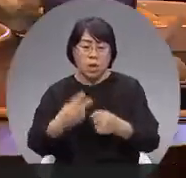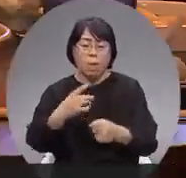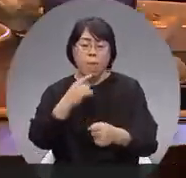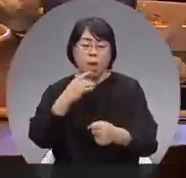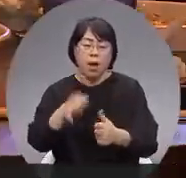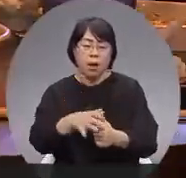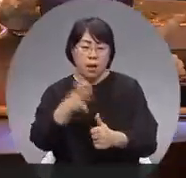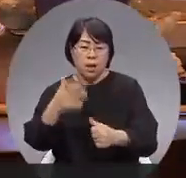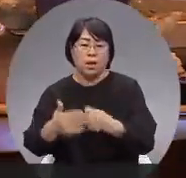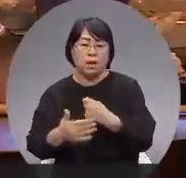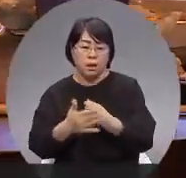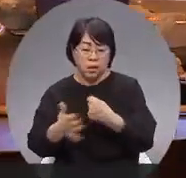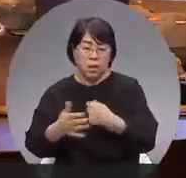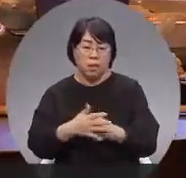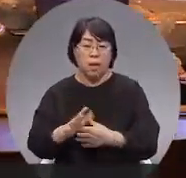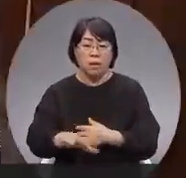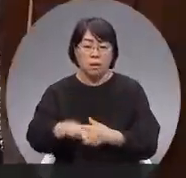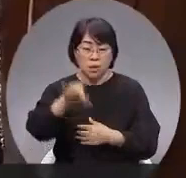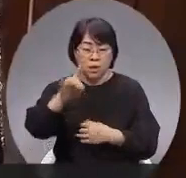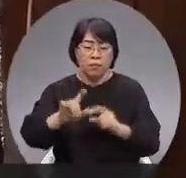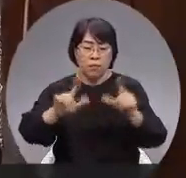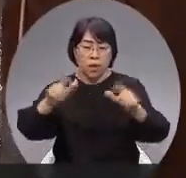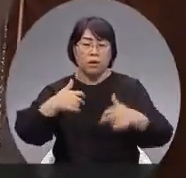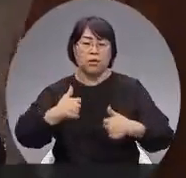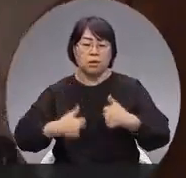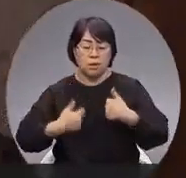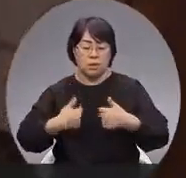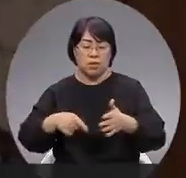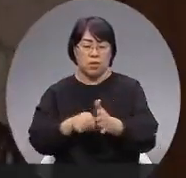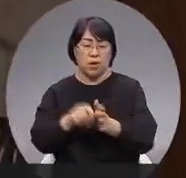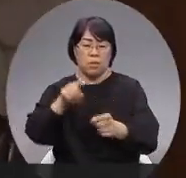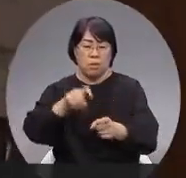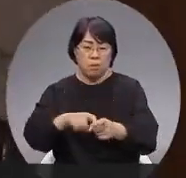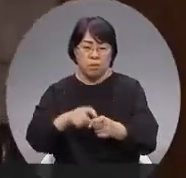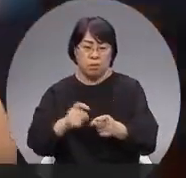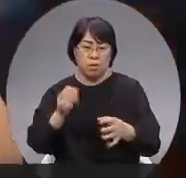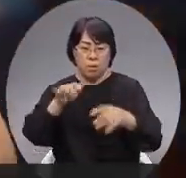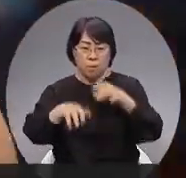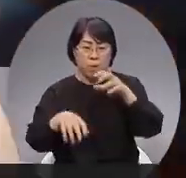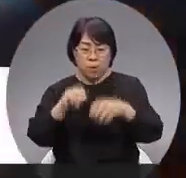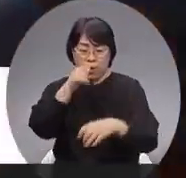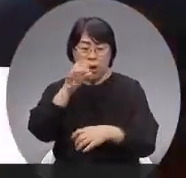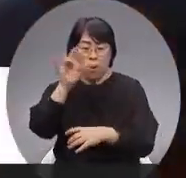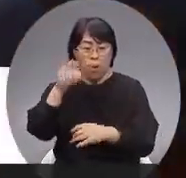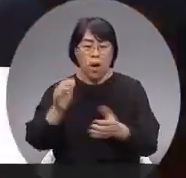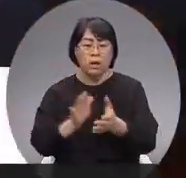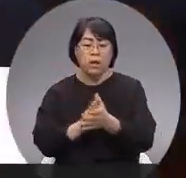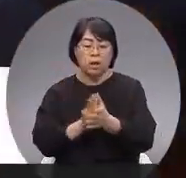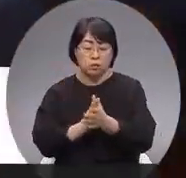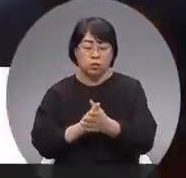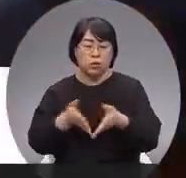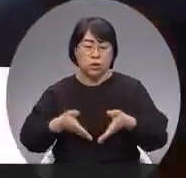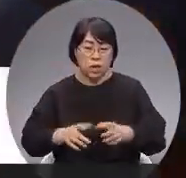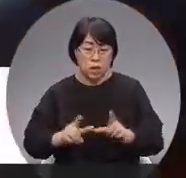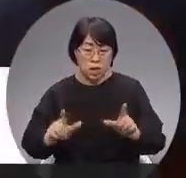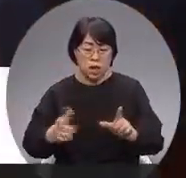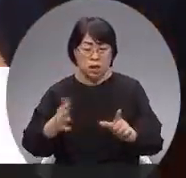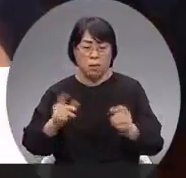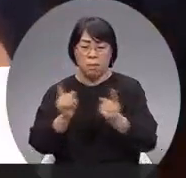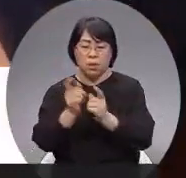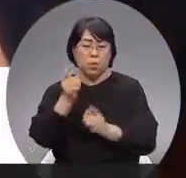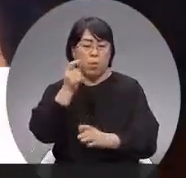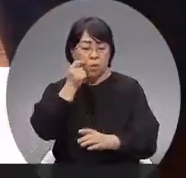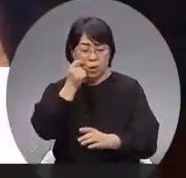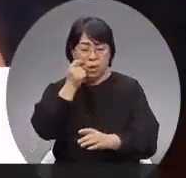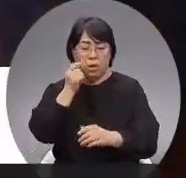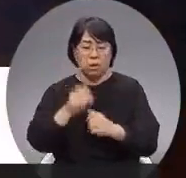해제되면서 일상 회복 첫날을 즐기려는 사람들이 거리로 나왔습니다. 원래 친구 생일인데 못 봤어요. 시간이 안 맞아서.